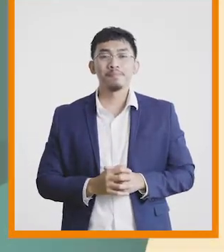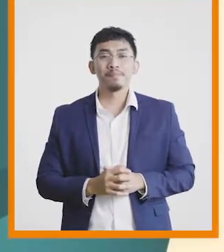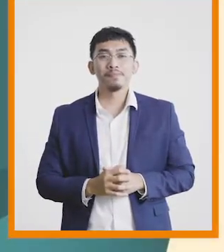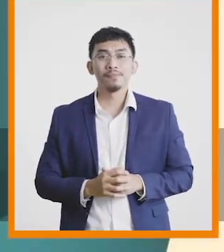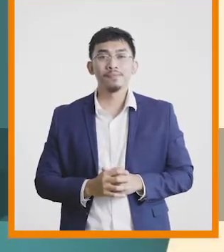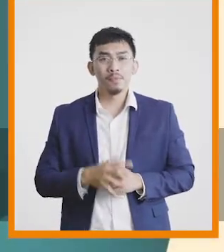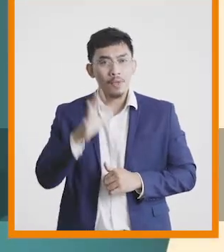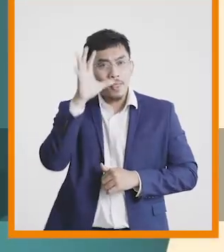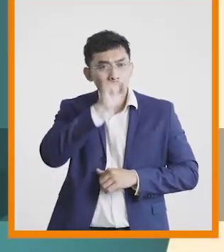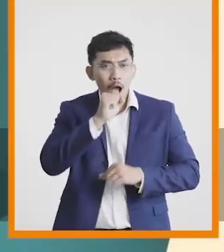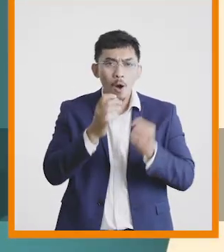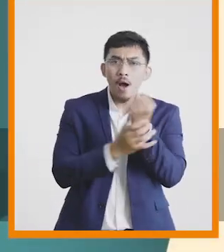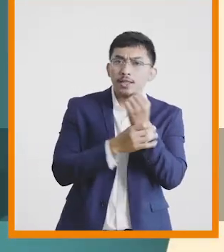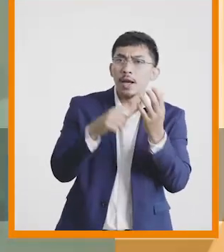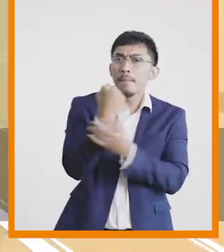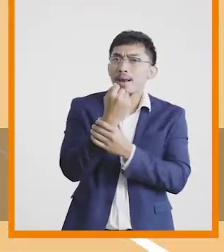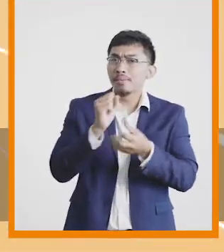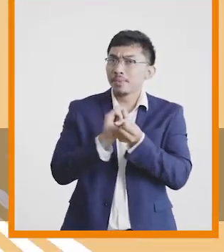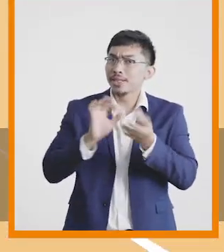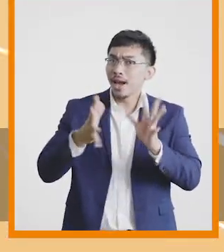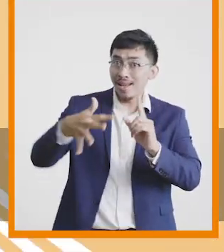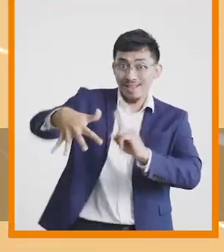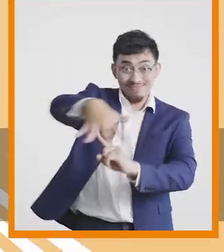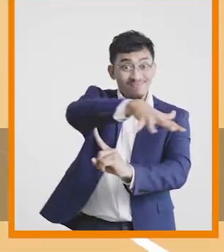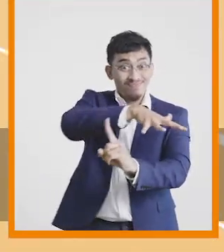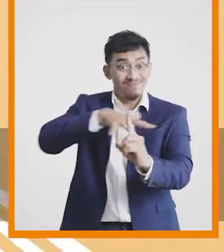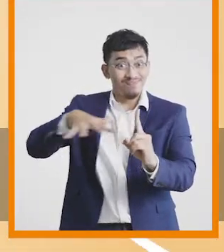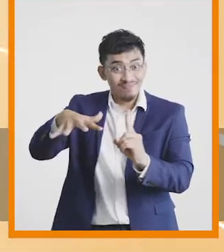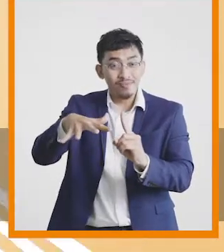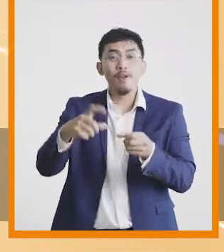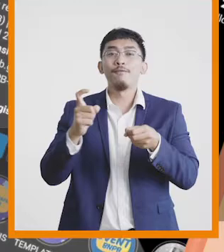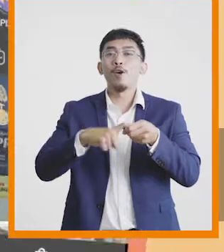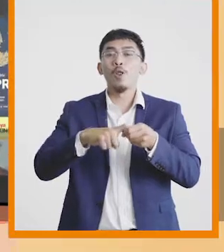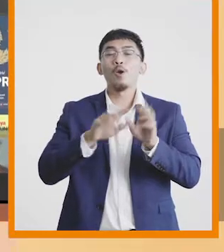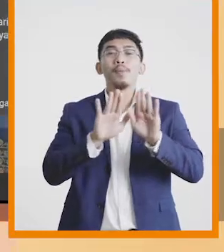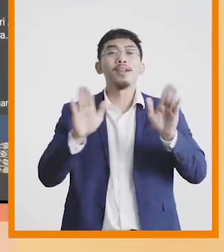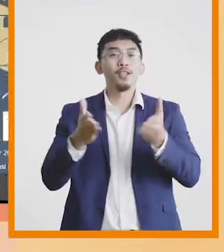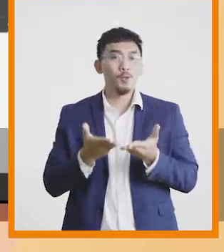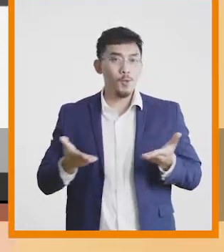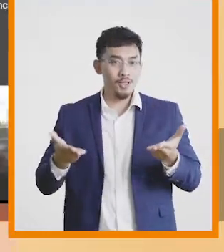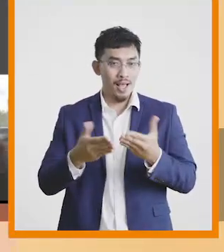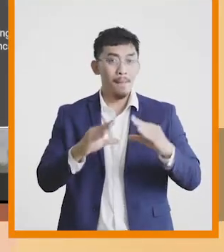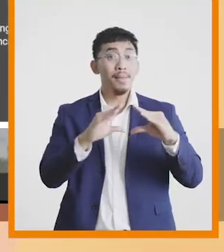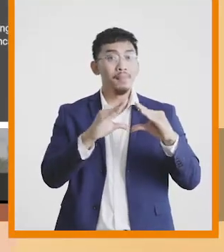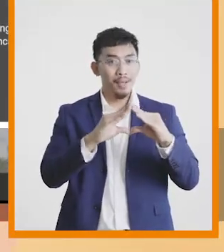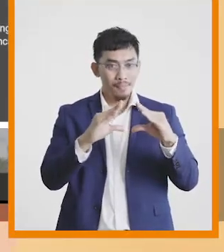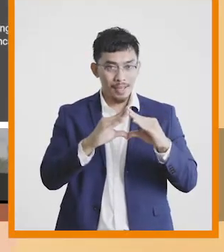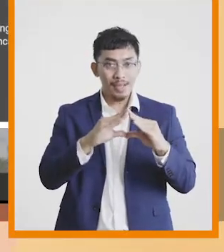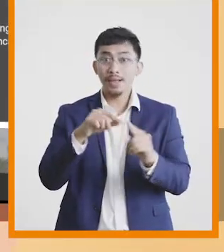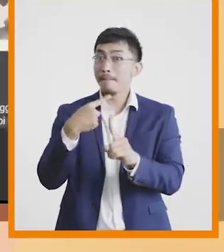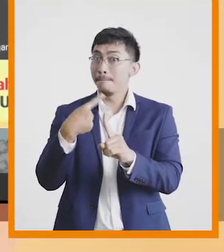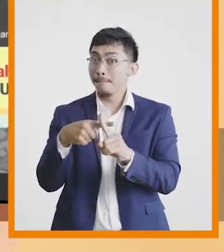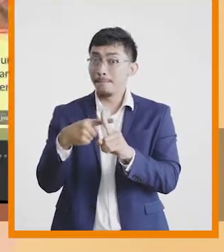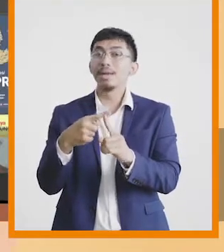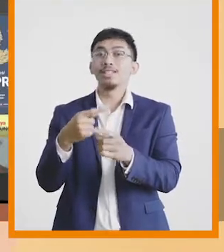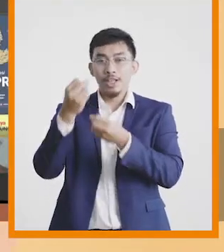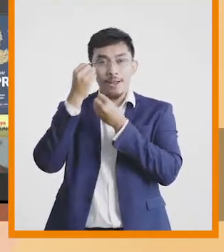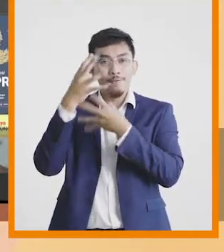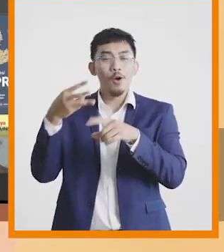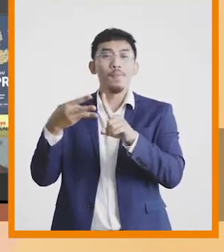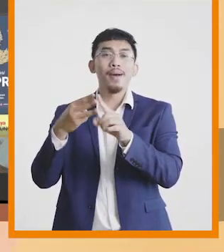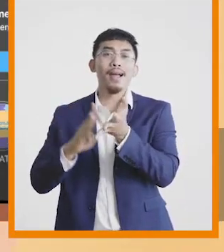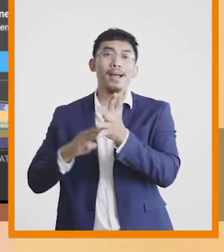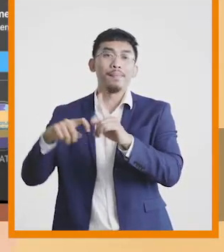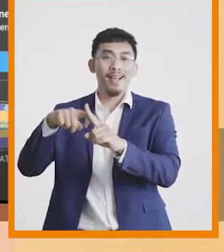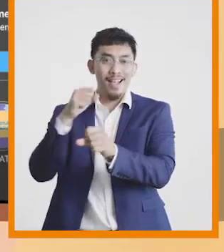idedane. Mangde preside tatas uning indik pikobet jagat ring wawidangan idedane, duru sarangin media sosial BNPB